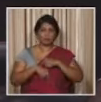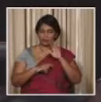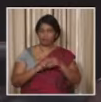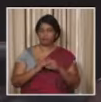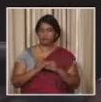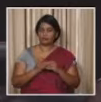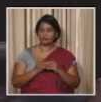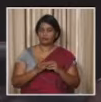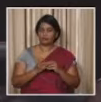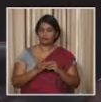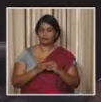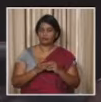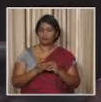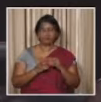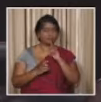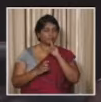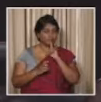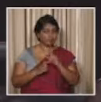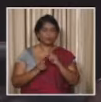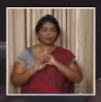තුළ. ඒ කියන්නේ